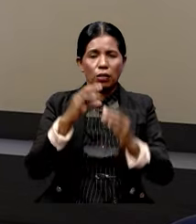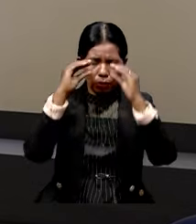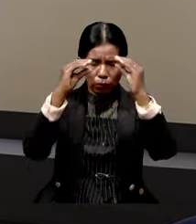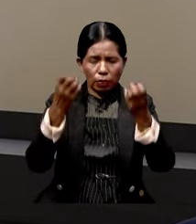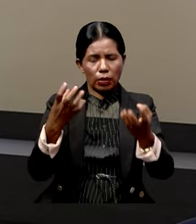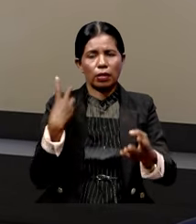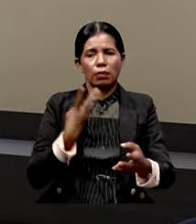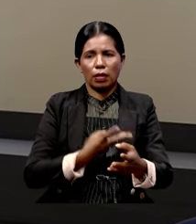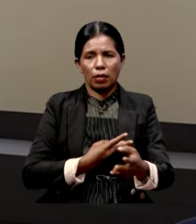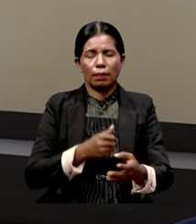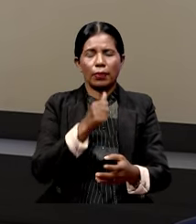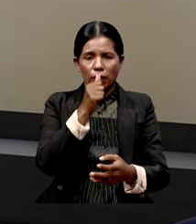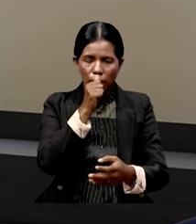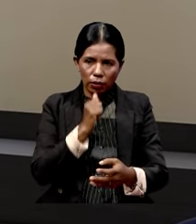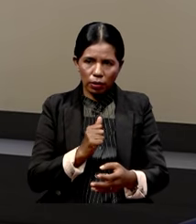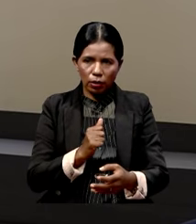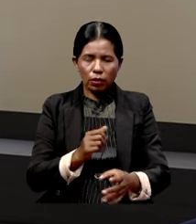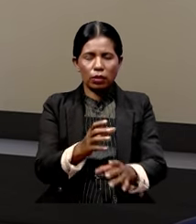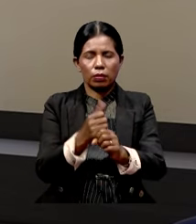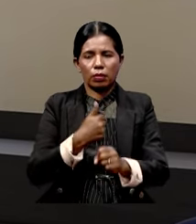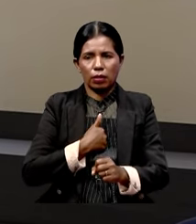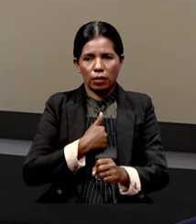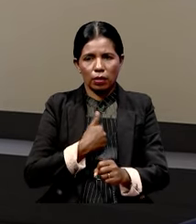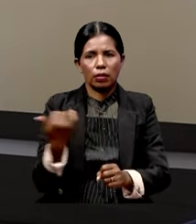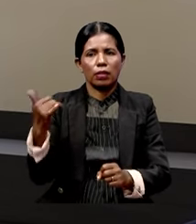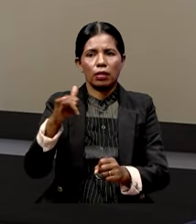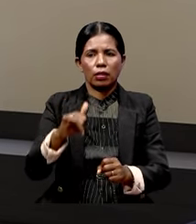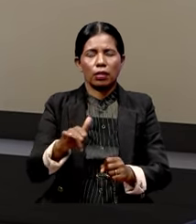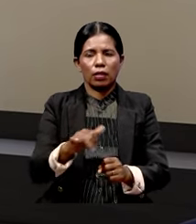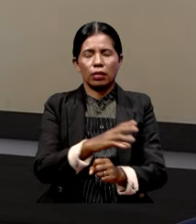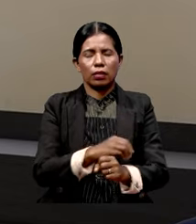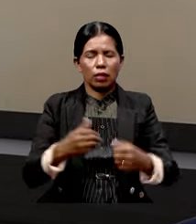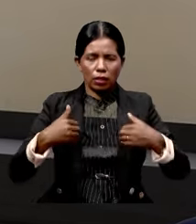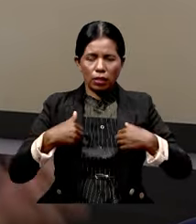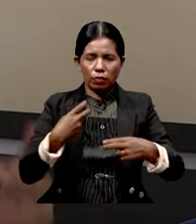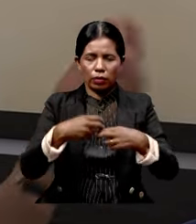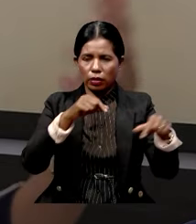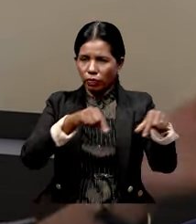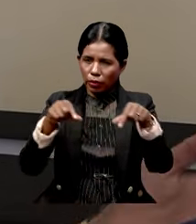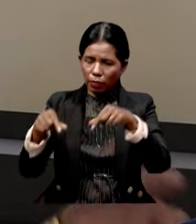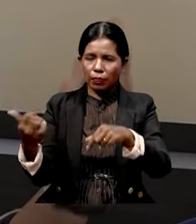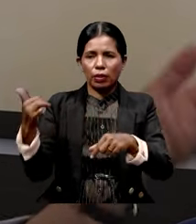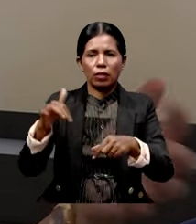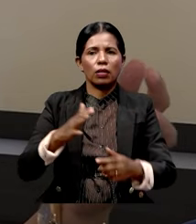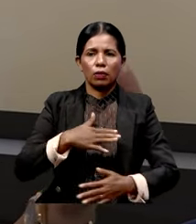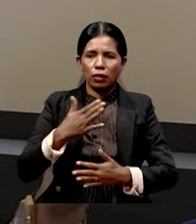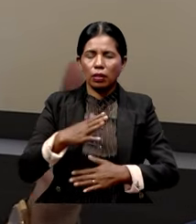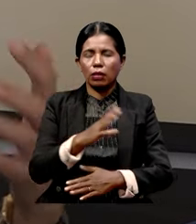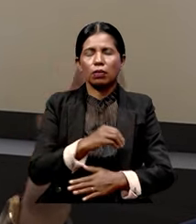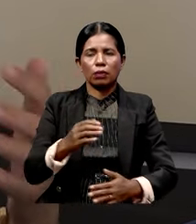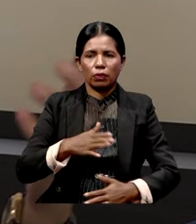lebih sabar, lebih menerima diri, walaupun mereka banyak keterbatasan, tetapi mereka tetap senang, tetap